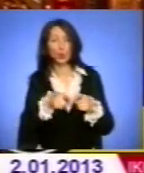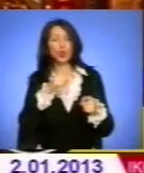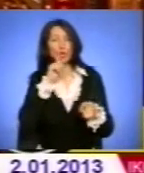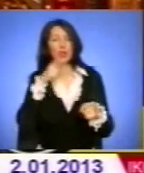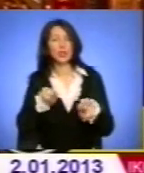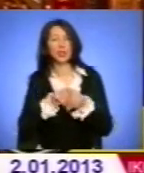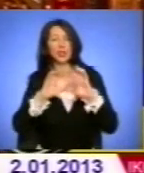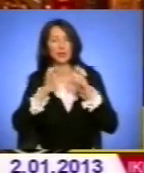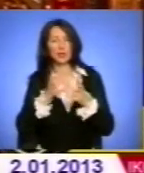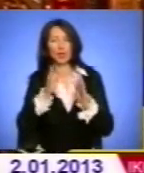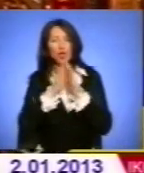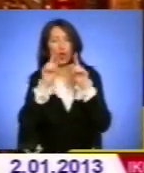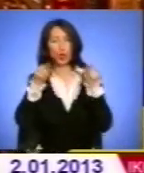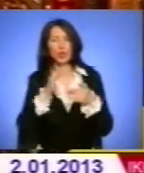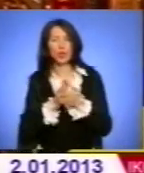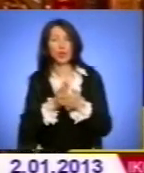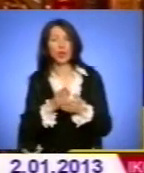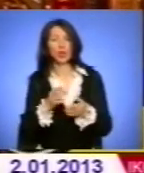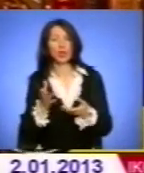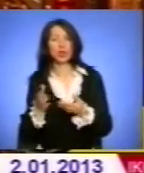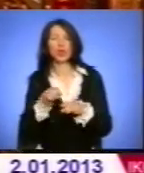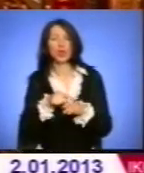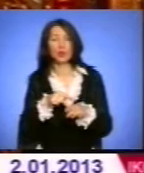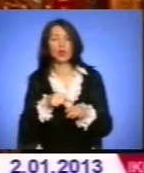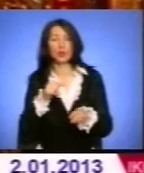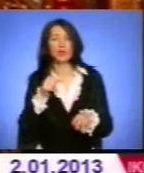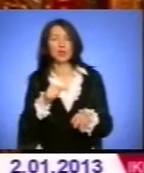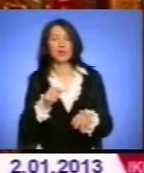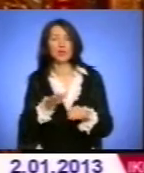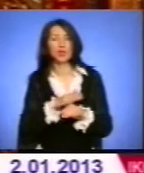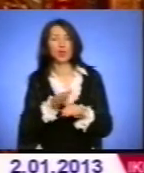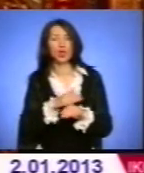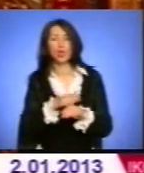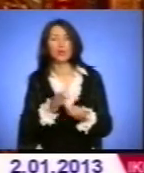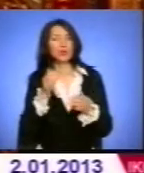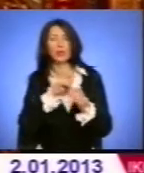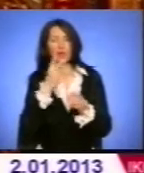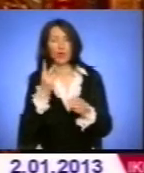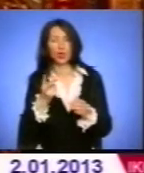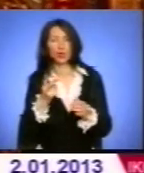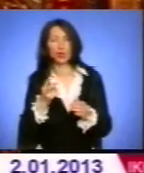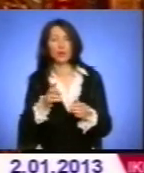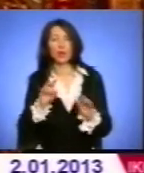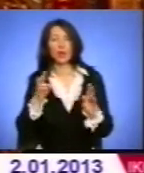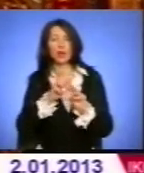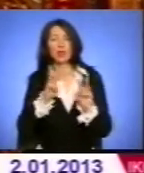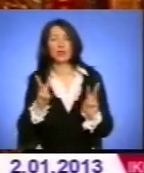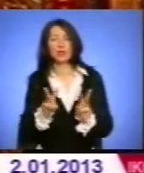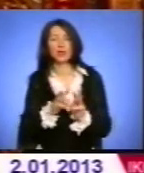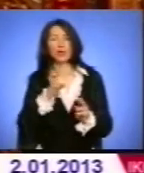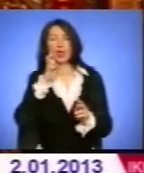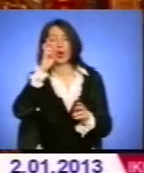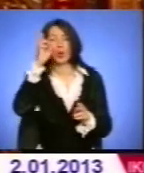властивість, благодатну, невидиму, тому що Пресвята Богородиця невидимо присутня біля цієї